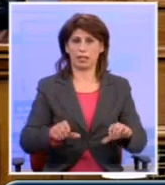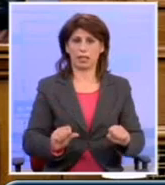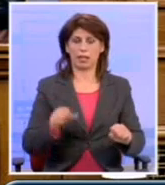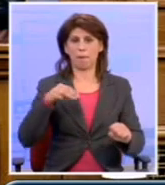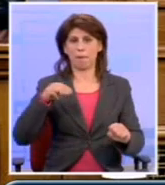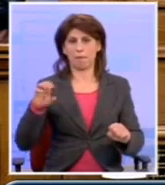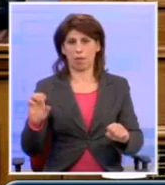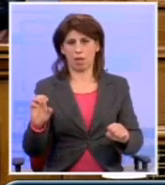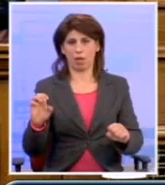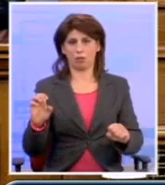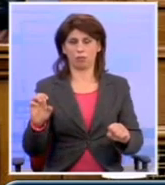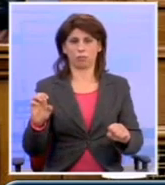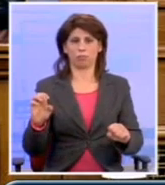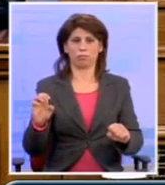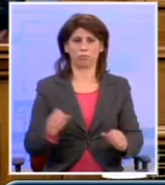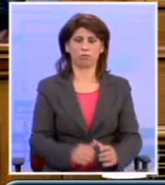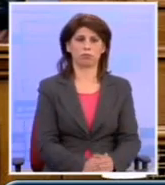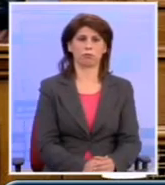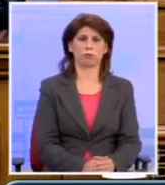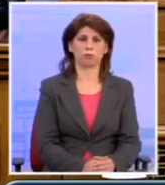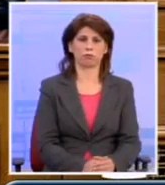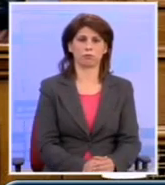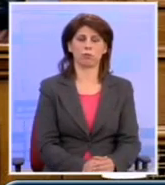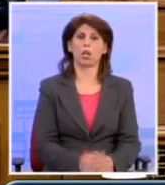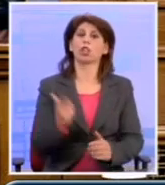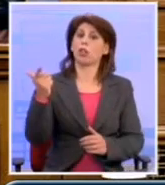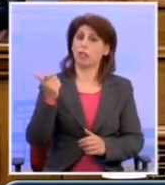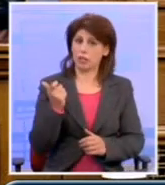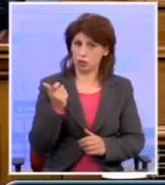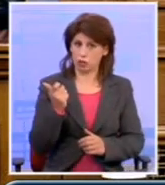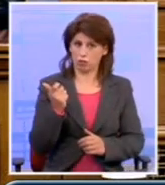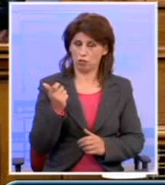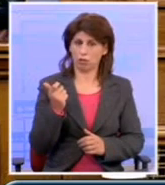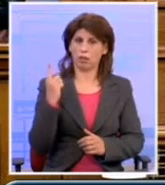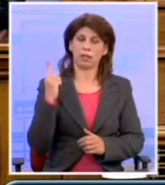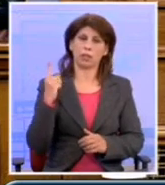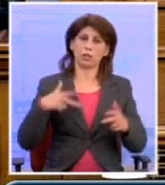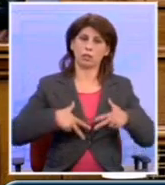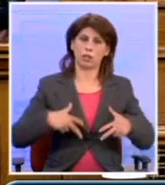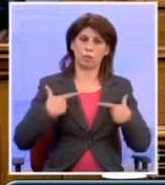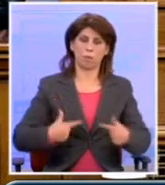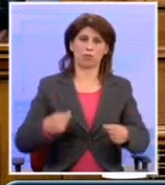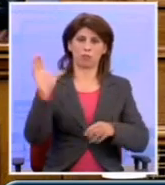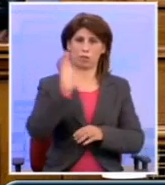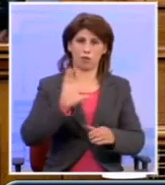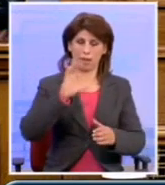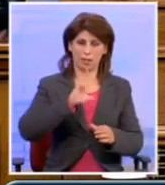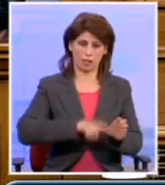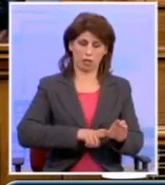μίντια μεταξύ των δανειστών και μιας χώρας μέλος της Ευρωπαϊκής